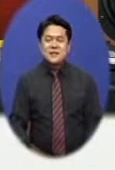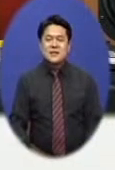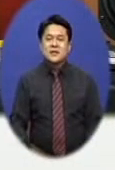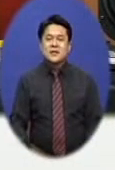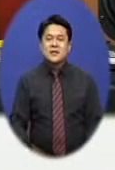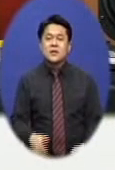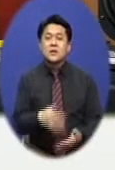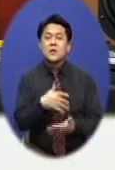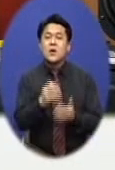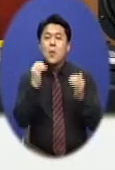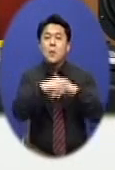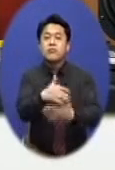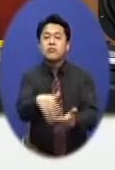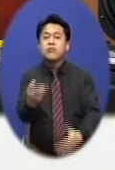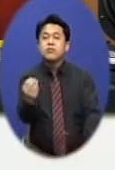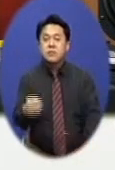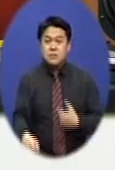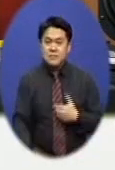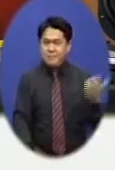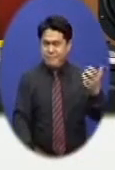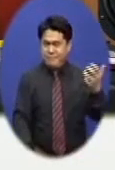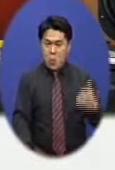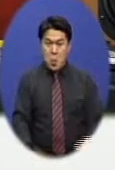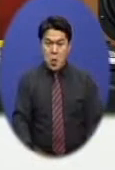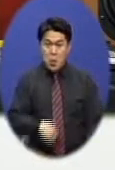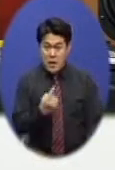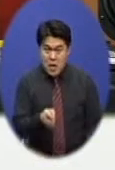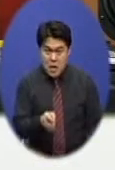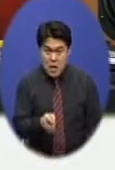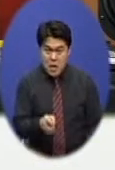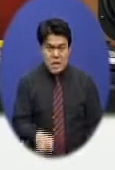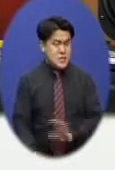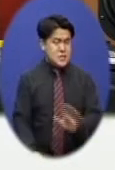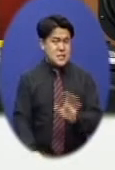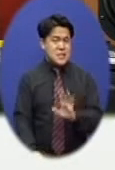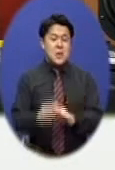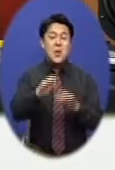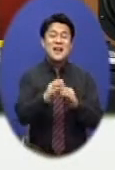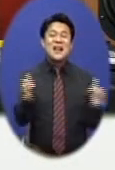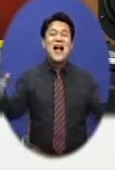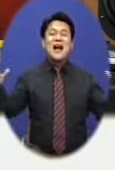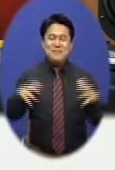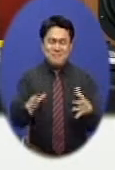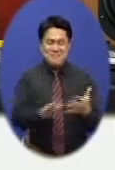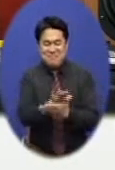폭이나 하셨어요, 어머니? 아, 80폭이요. 와. 80폭 혼자서요? 아니, 이제 동네 분들하고